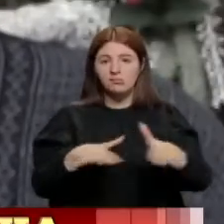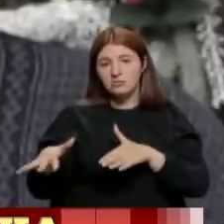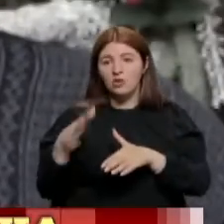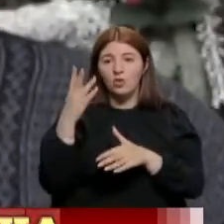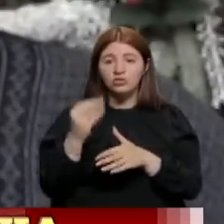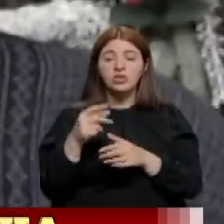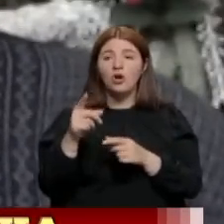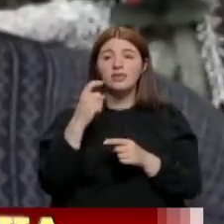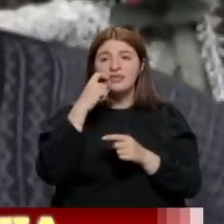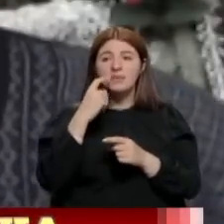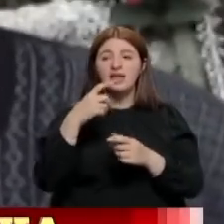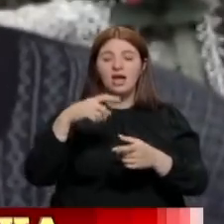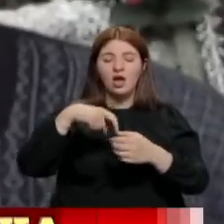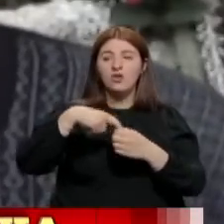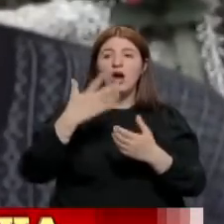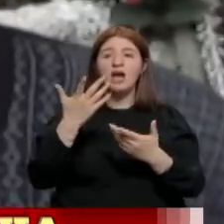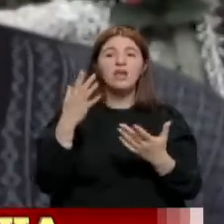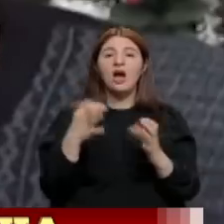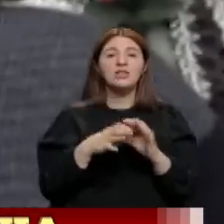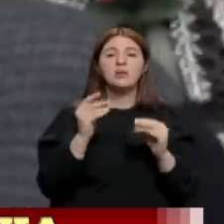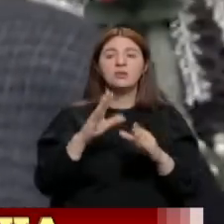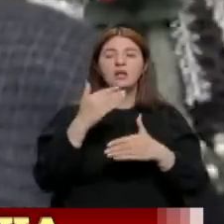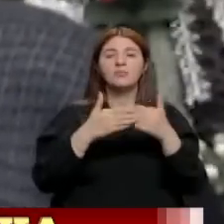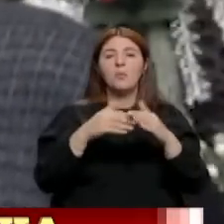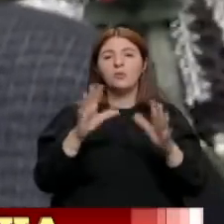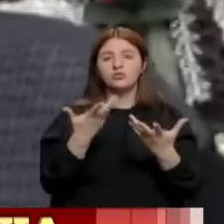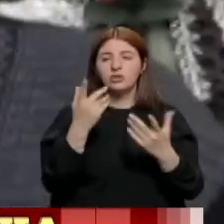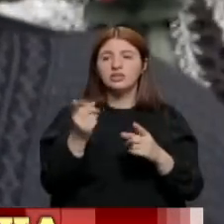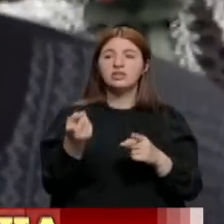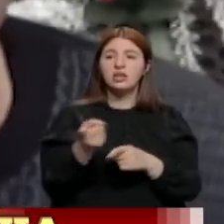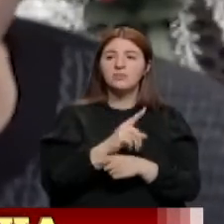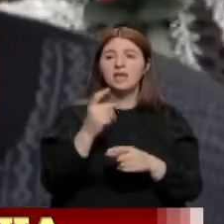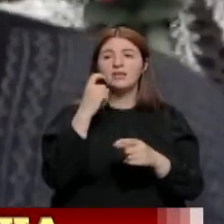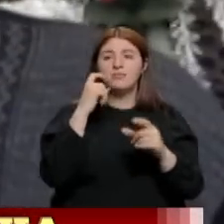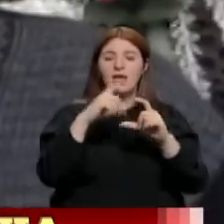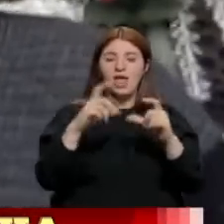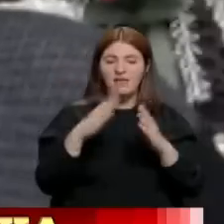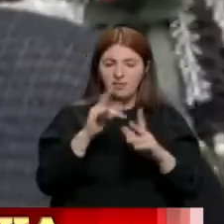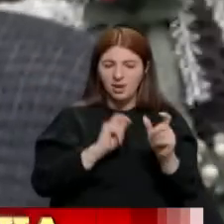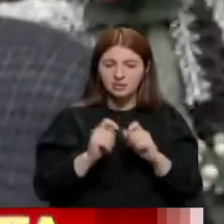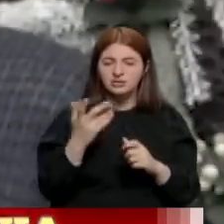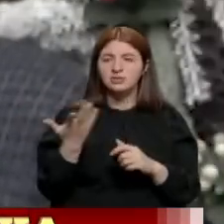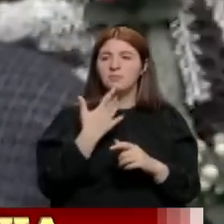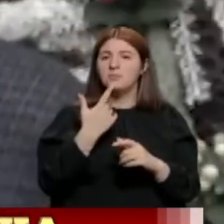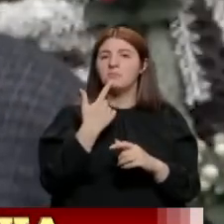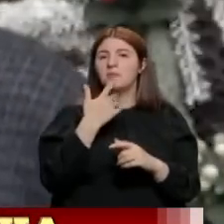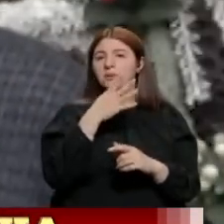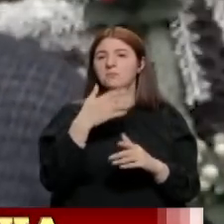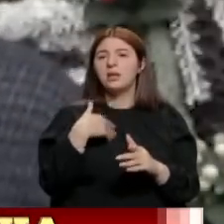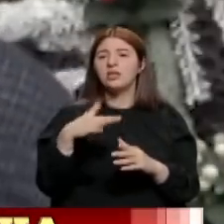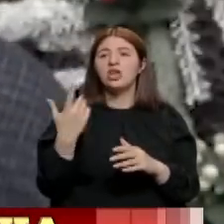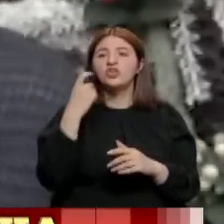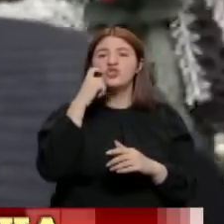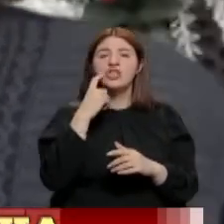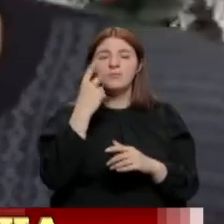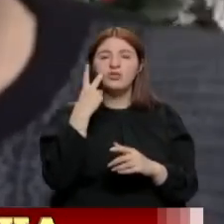yaptığı zaman o demirle betonun artık alakası kalmaz. Değişik yöntemler vardır, konteyner kenti yaparsınız. Ne bileyim ben başka çelik